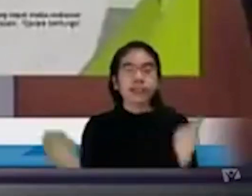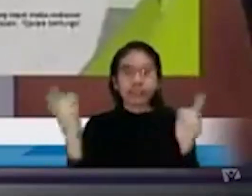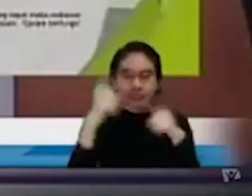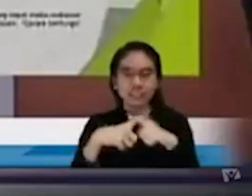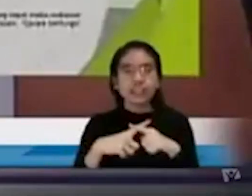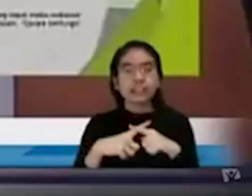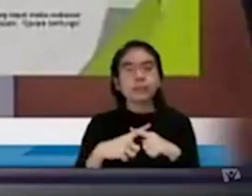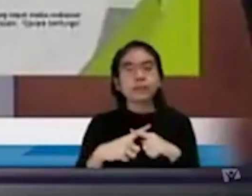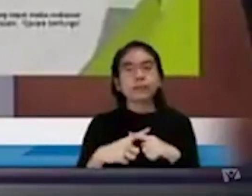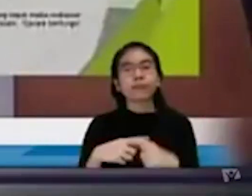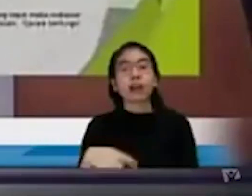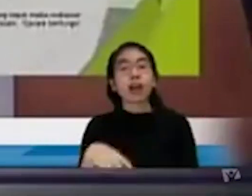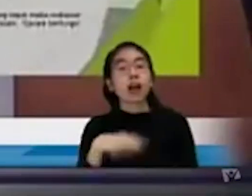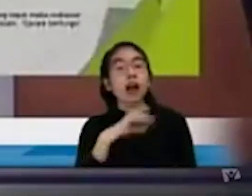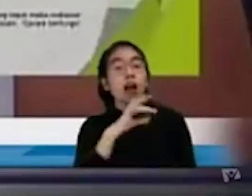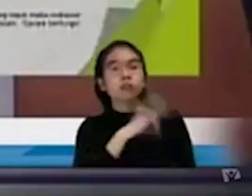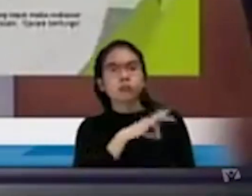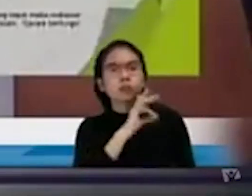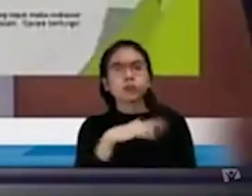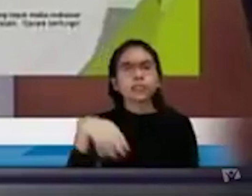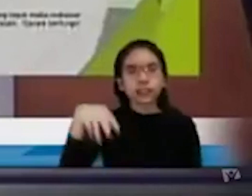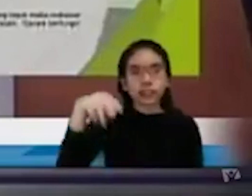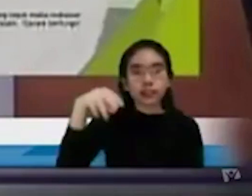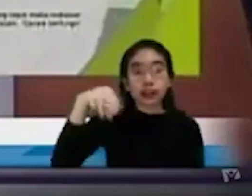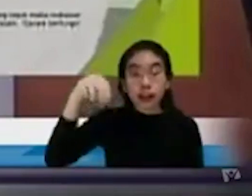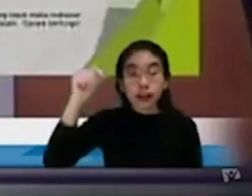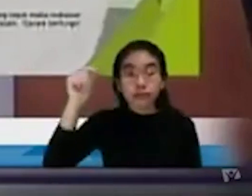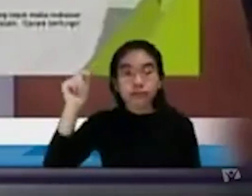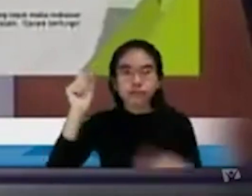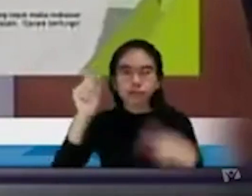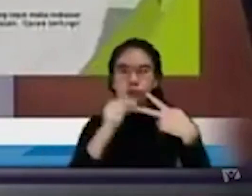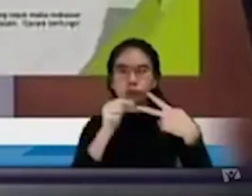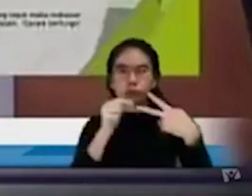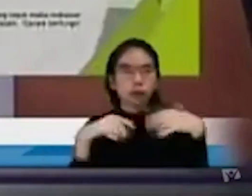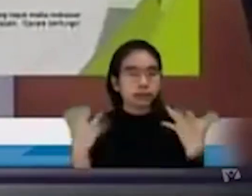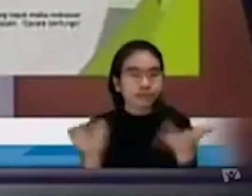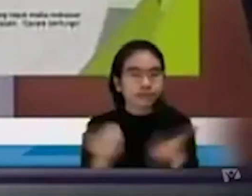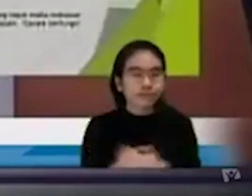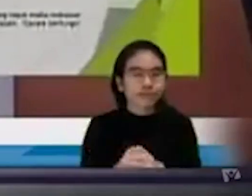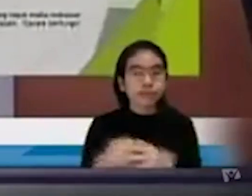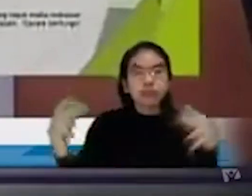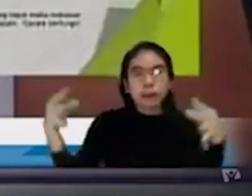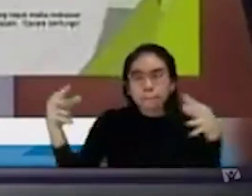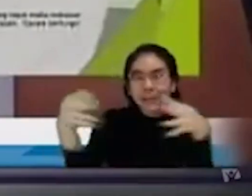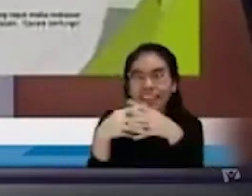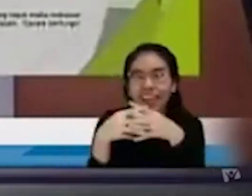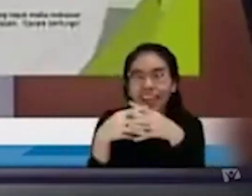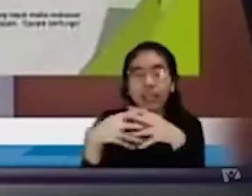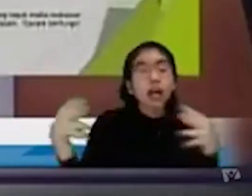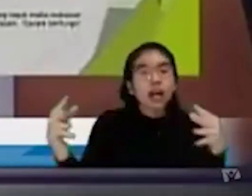menyeimbangkan rasa. Itulah sebabnya dikatakan, kamu adalah garam dunia.